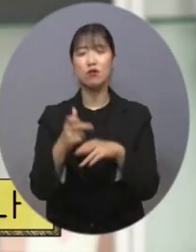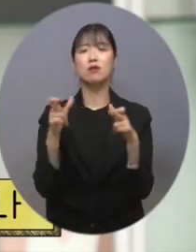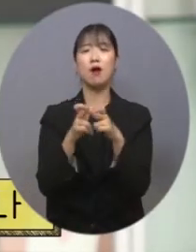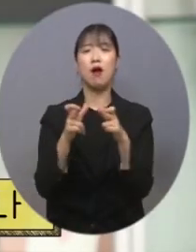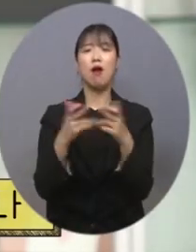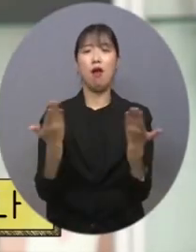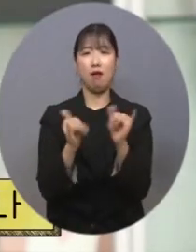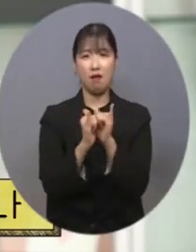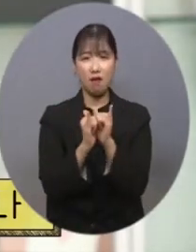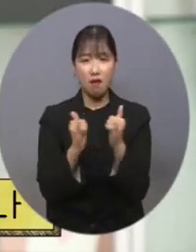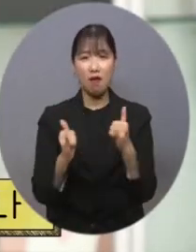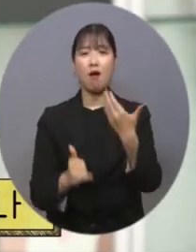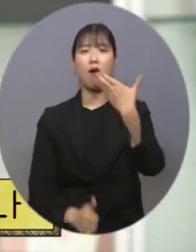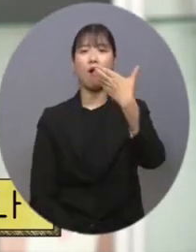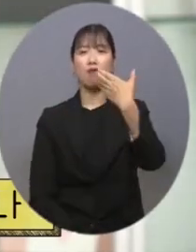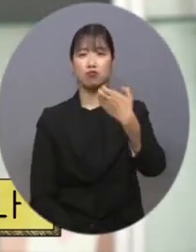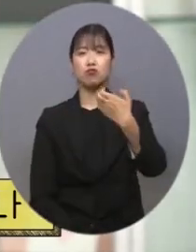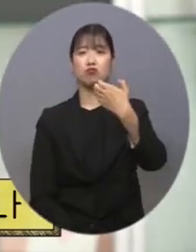장애사원분들을